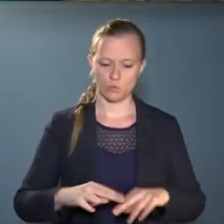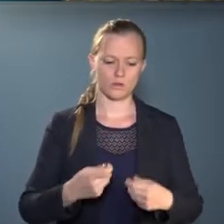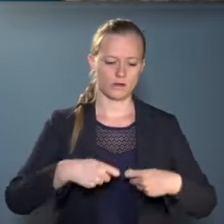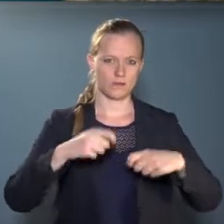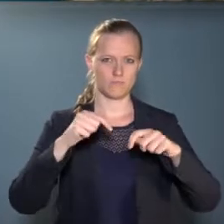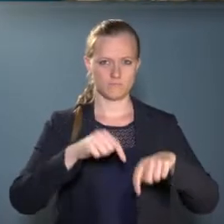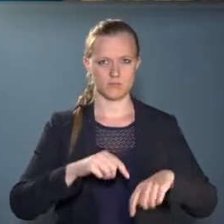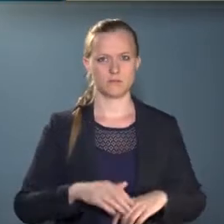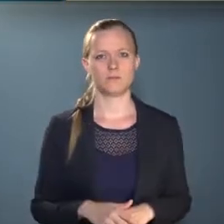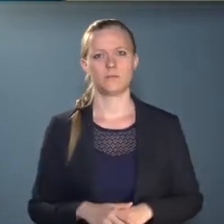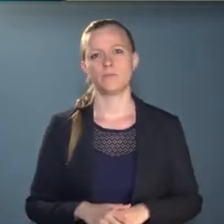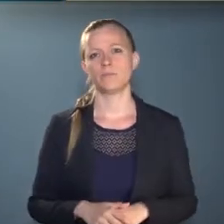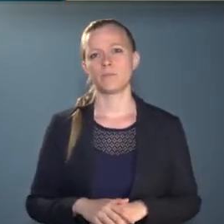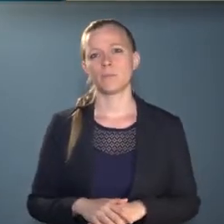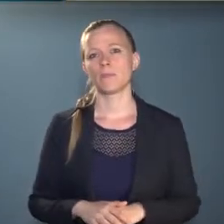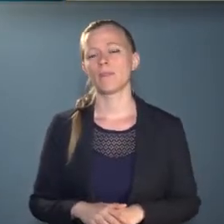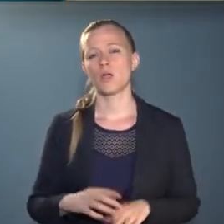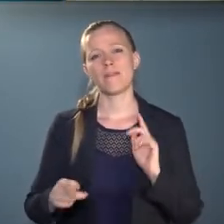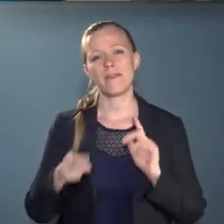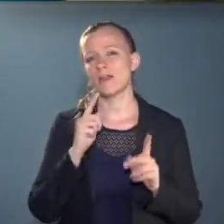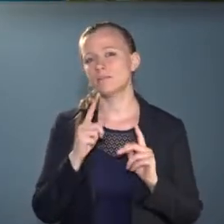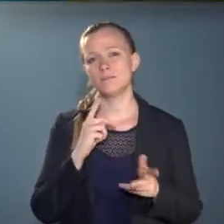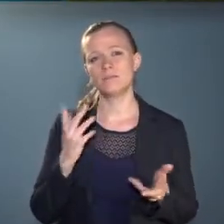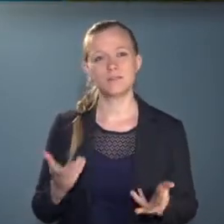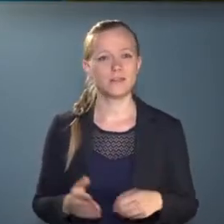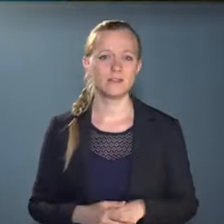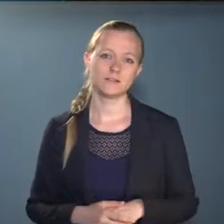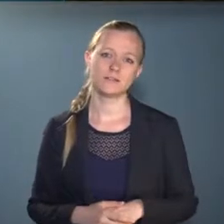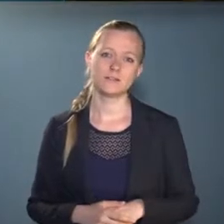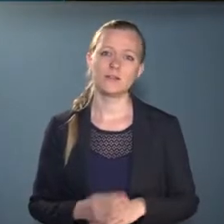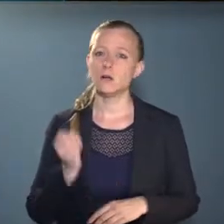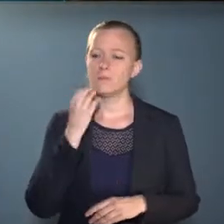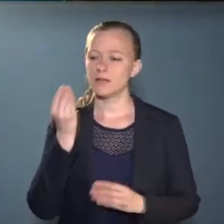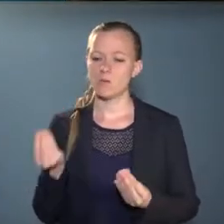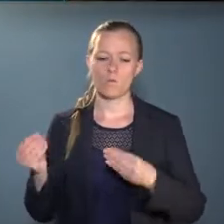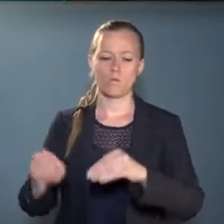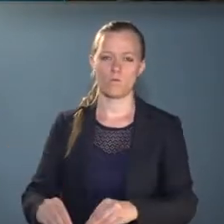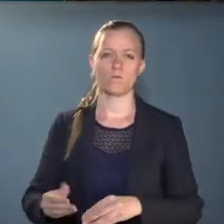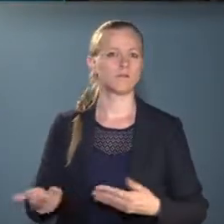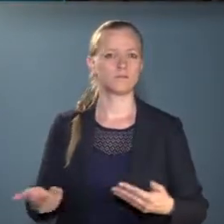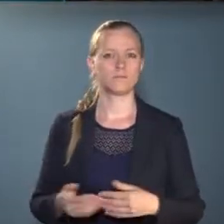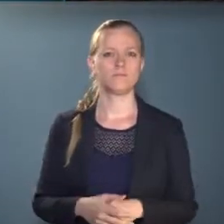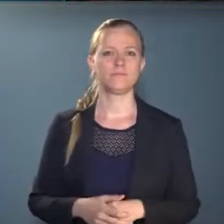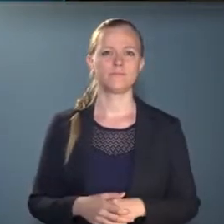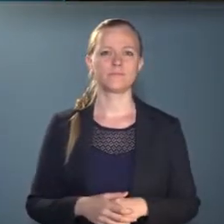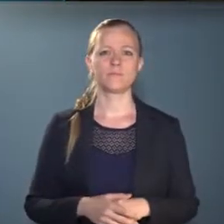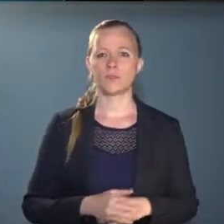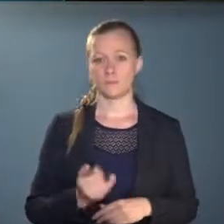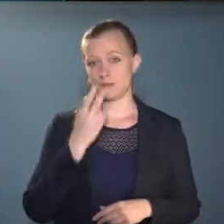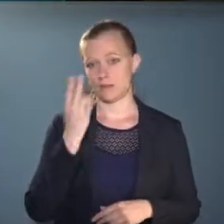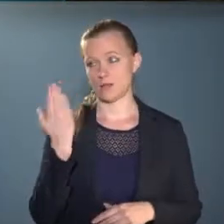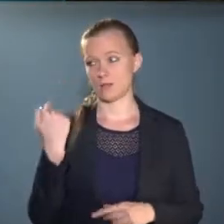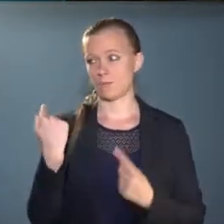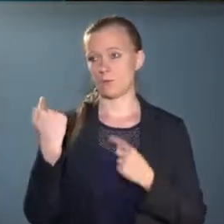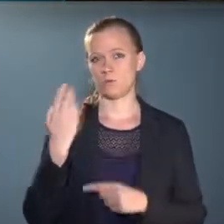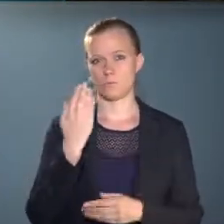újraépítésre. A játékok azok mikor kerülnek be? Mind itt látszik, a mögöttünk